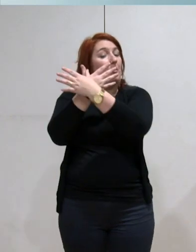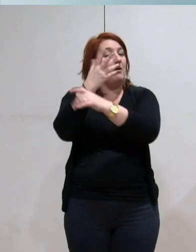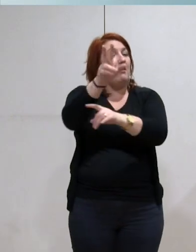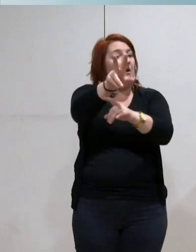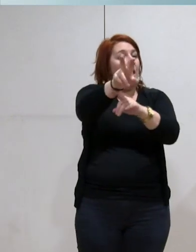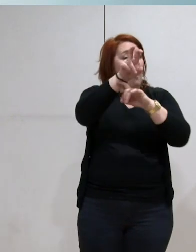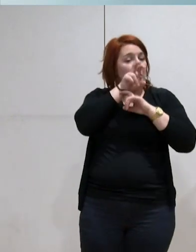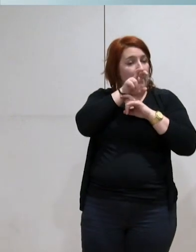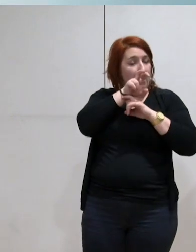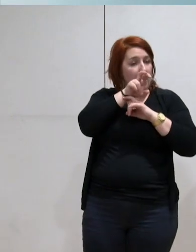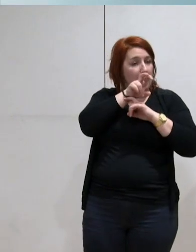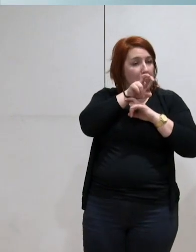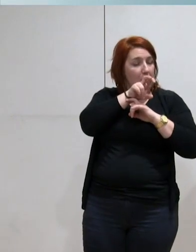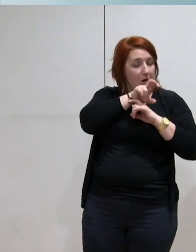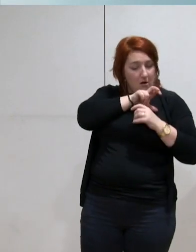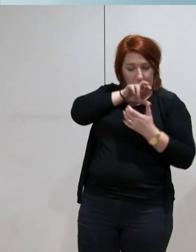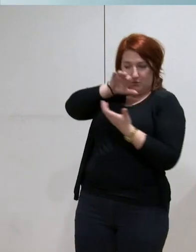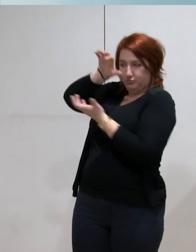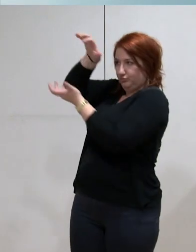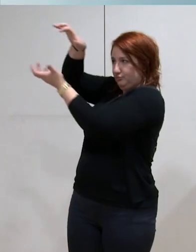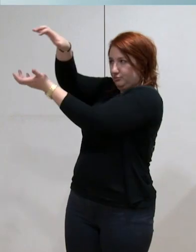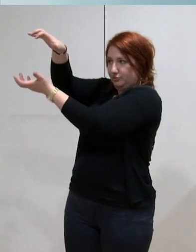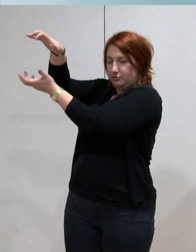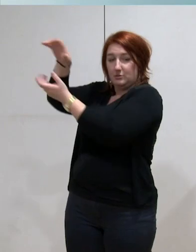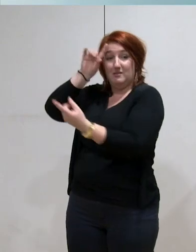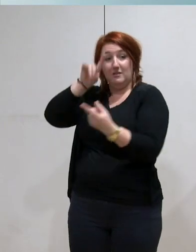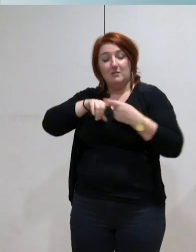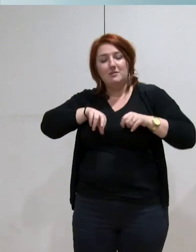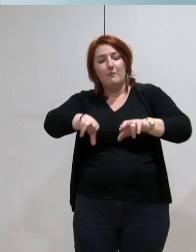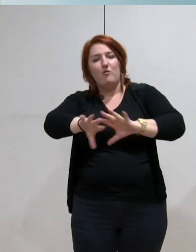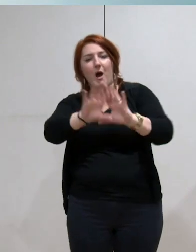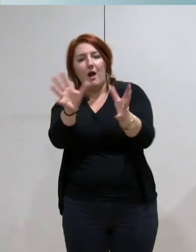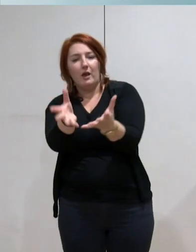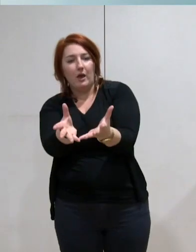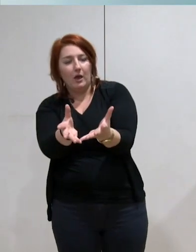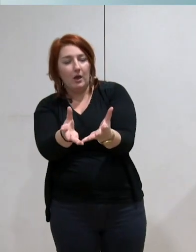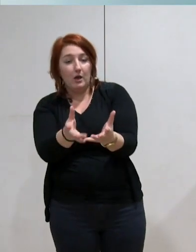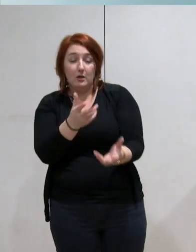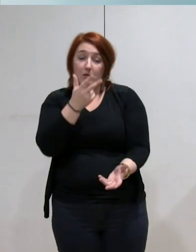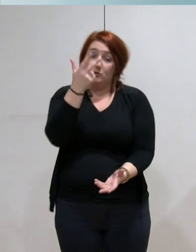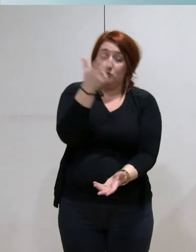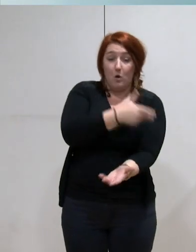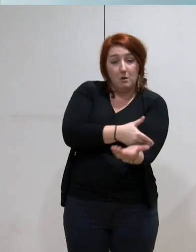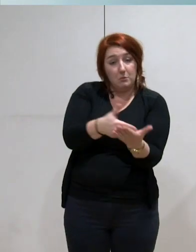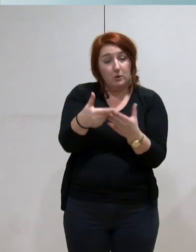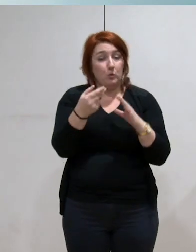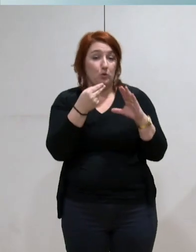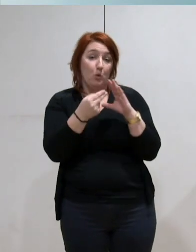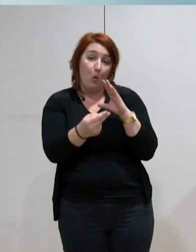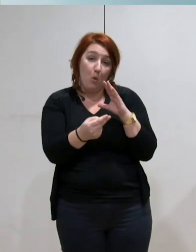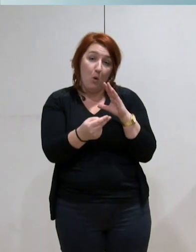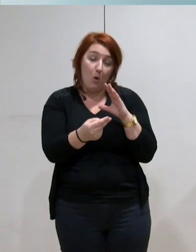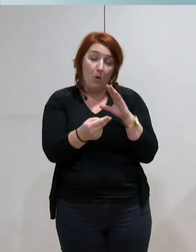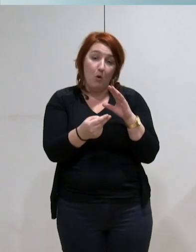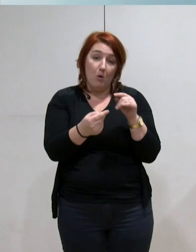emprunts concernant la voirie traduit par 3 million d'euros de de de